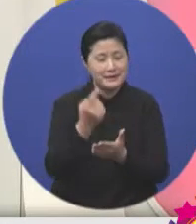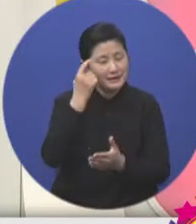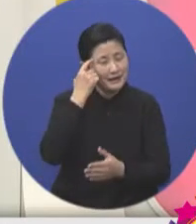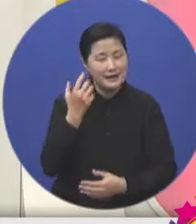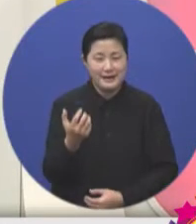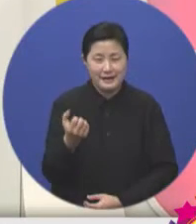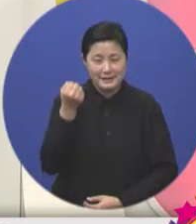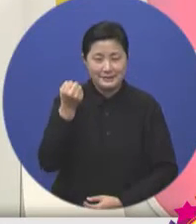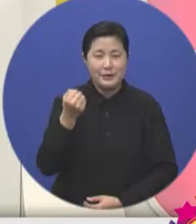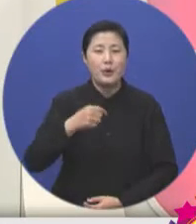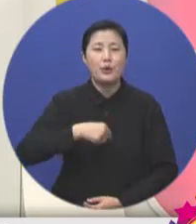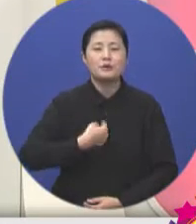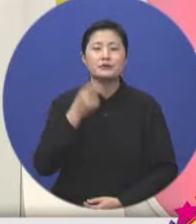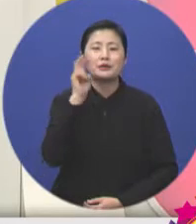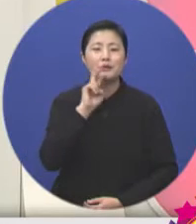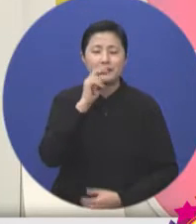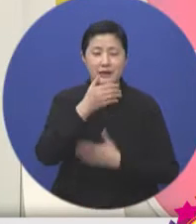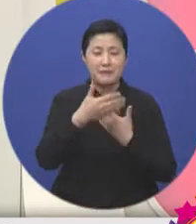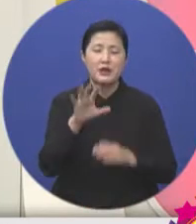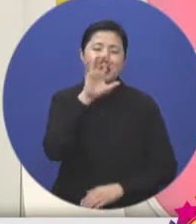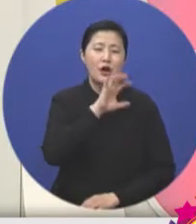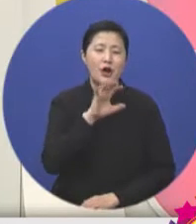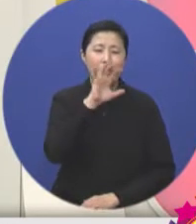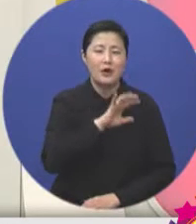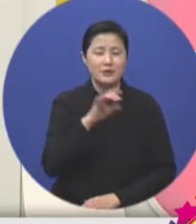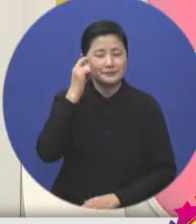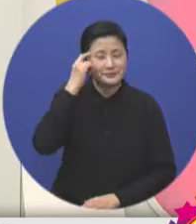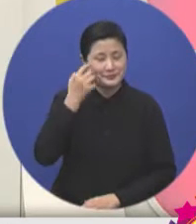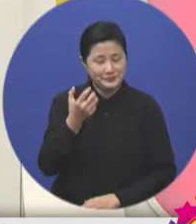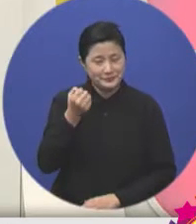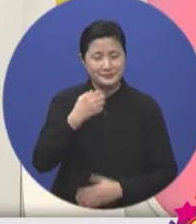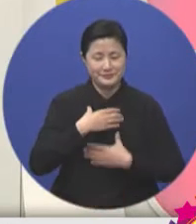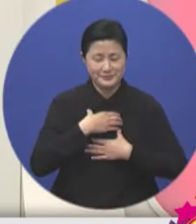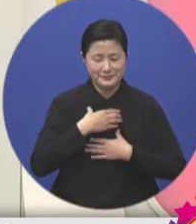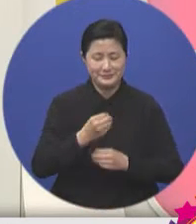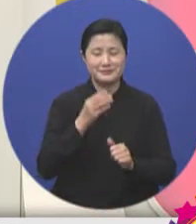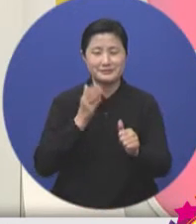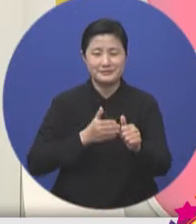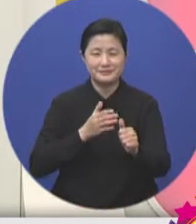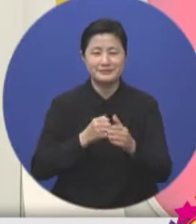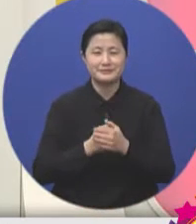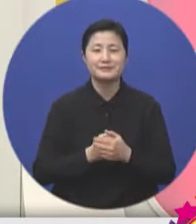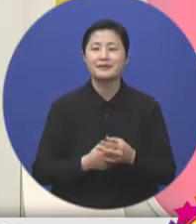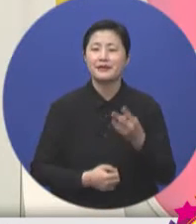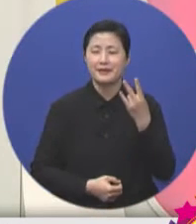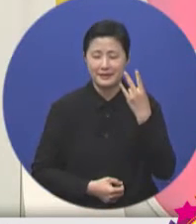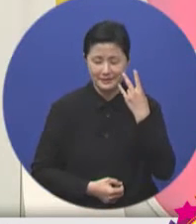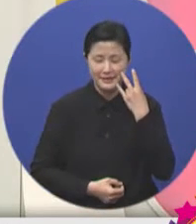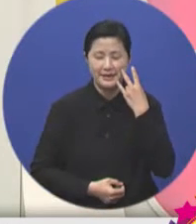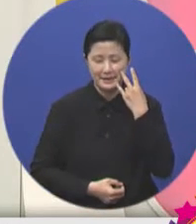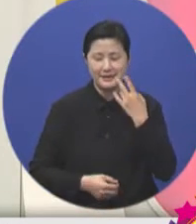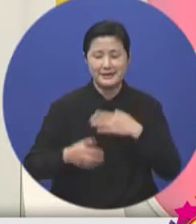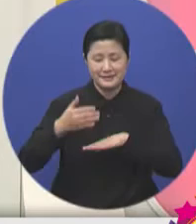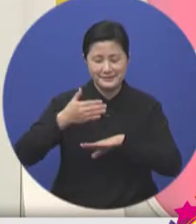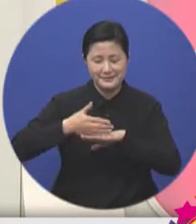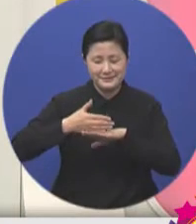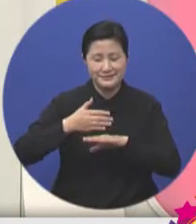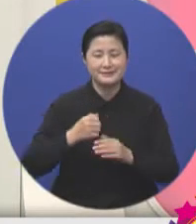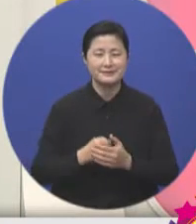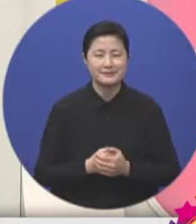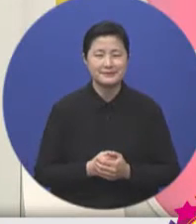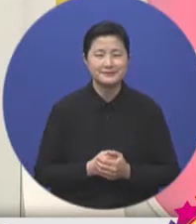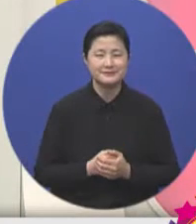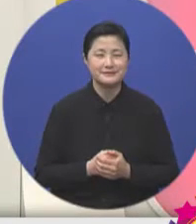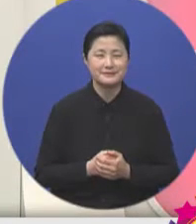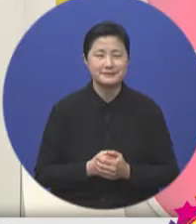노래방에서 혼자 이렇게 네. 노래방에서 이렇게 연습한다 생각하시면서 편안하게 하시면 돼요, 어머니. 예예 감사합니다.